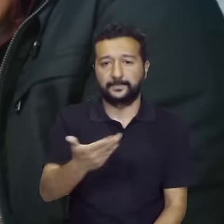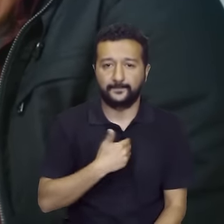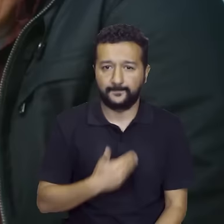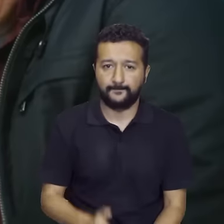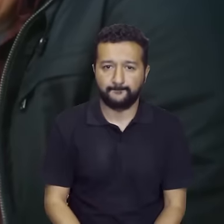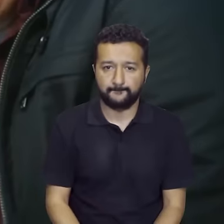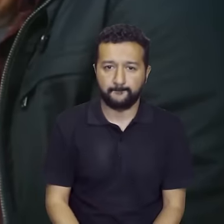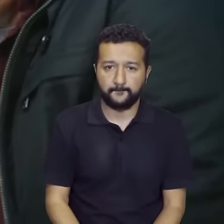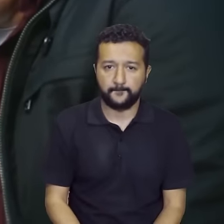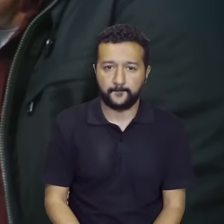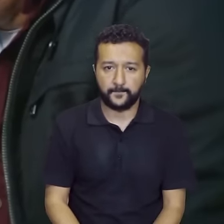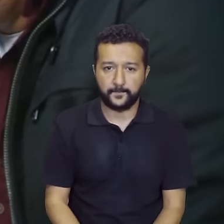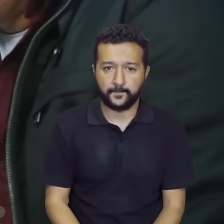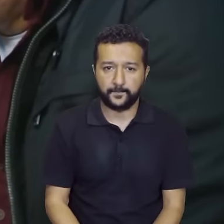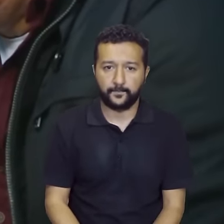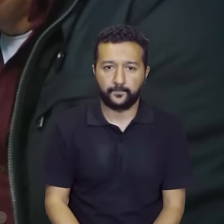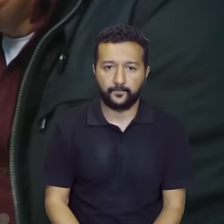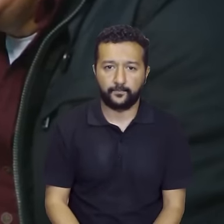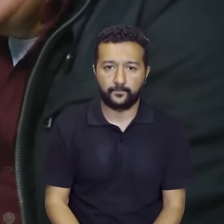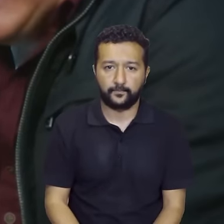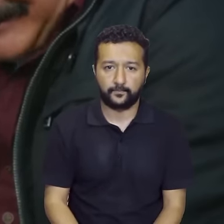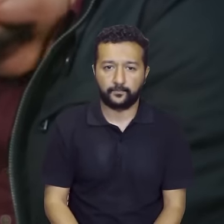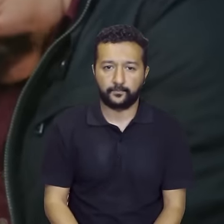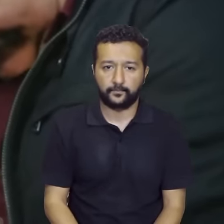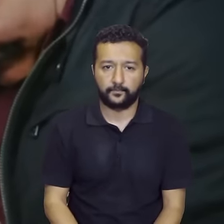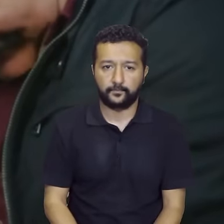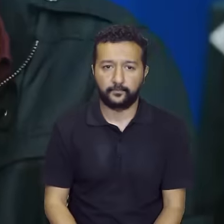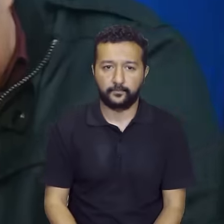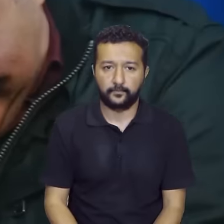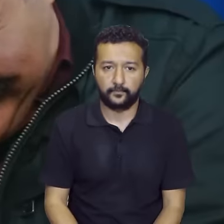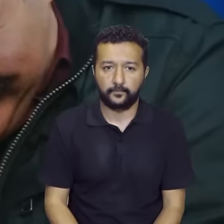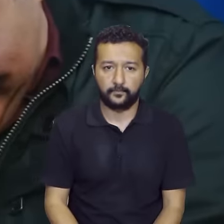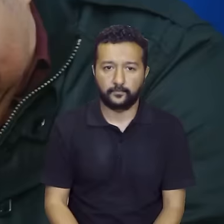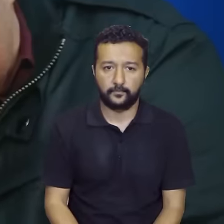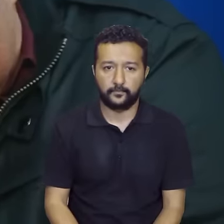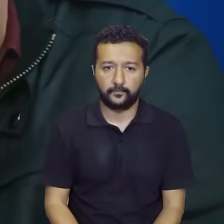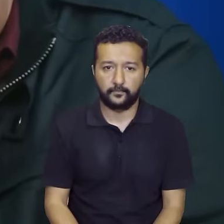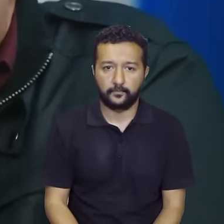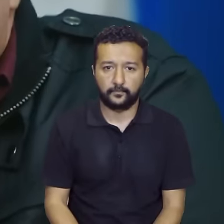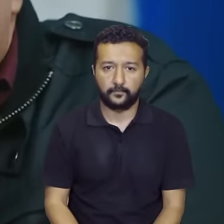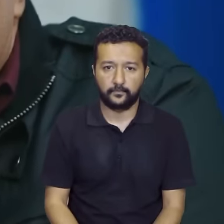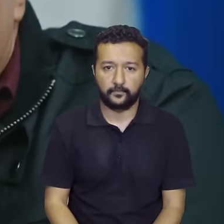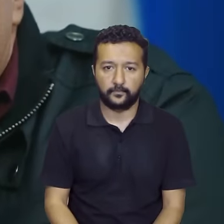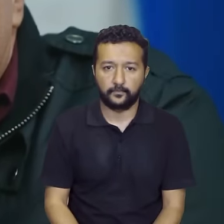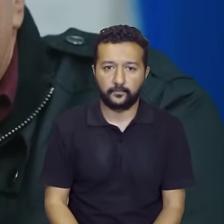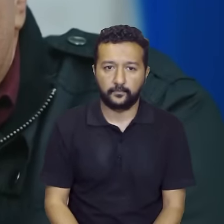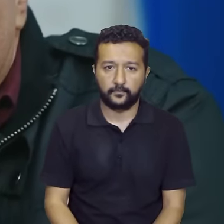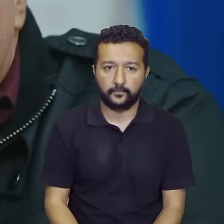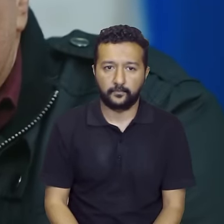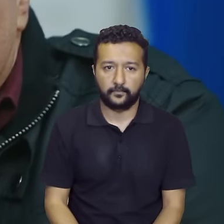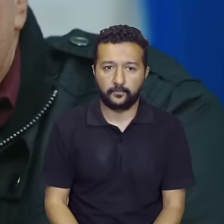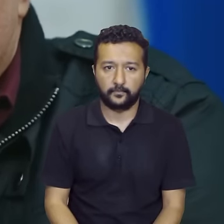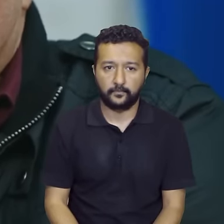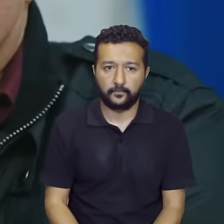Mavi demirlere yasladığı tabloyu sarılır gibi tutmuş, başında ağlıyor. Birden çarpılmış gibi başını kaldırıp şaşı